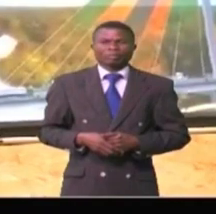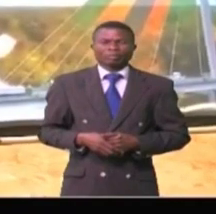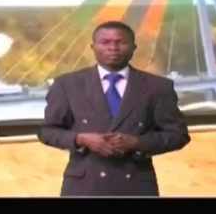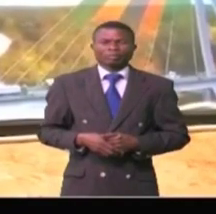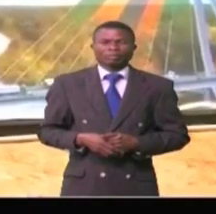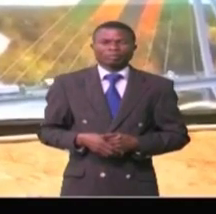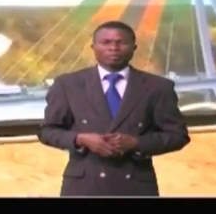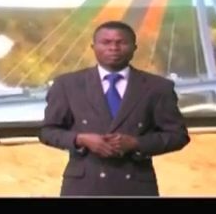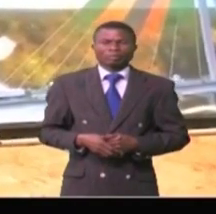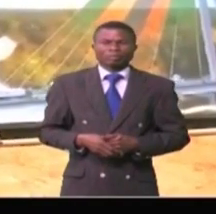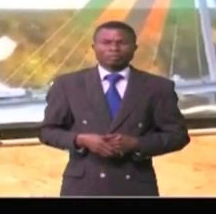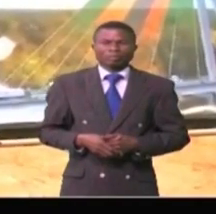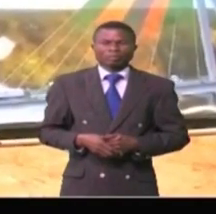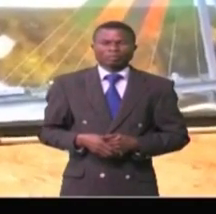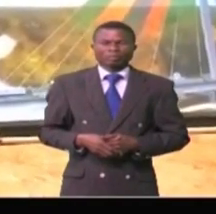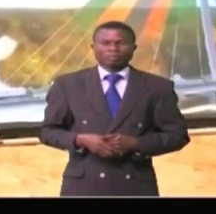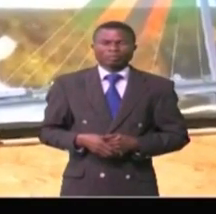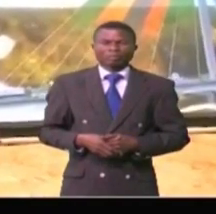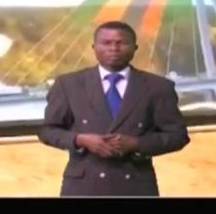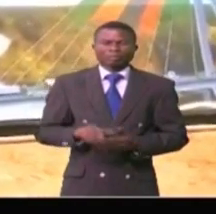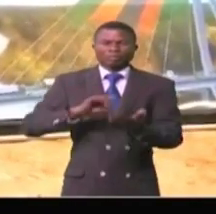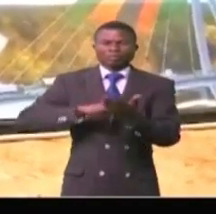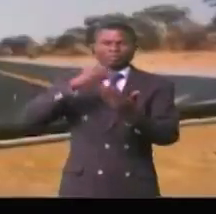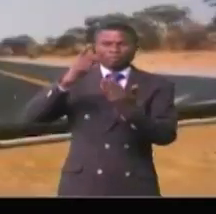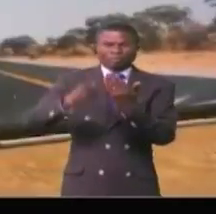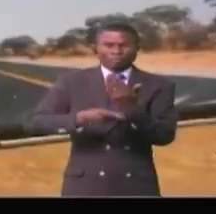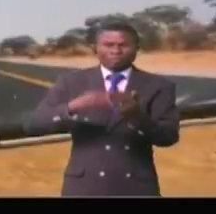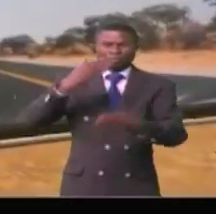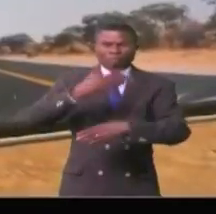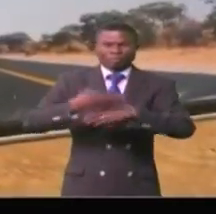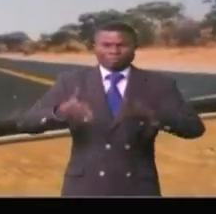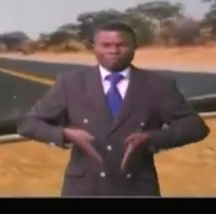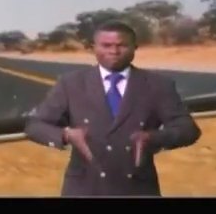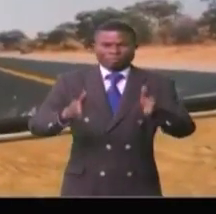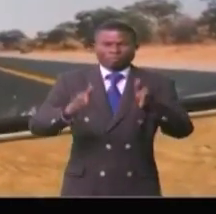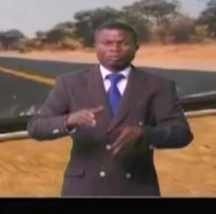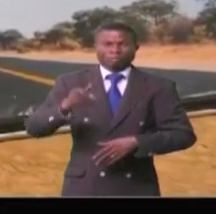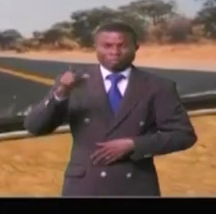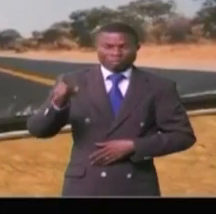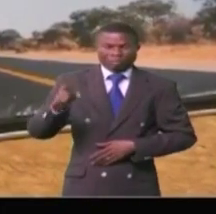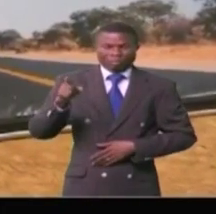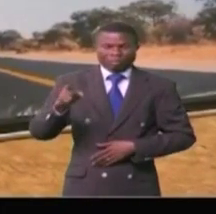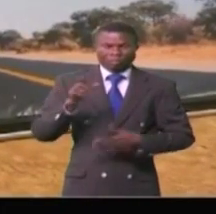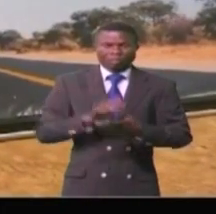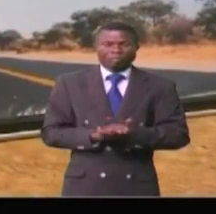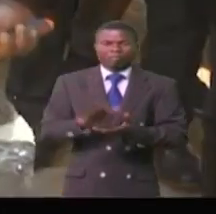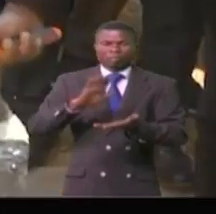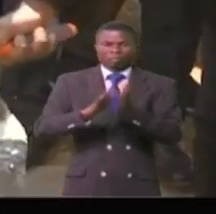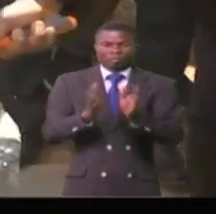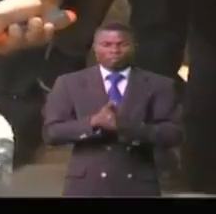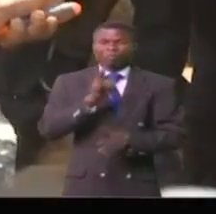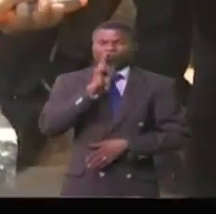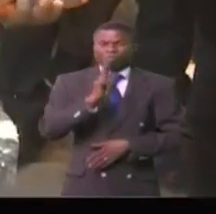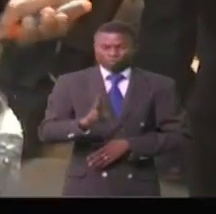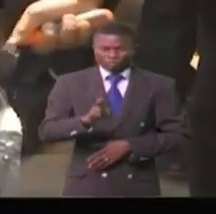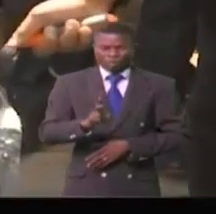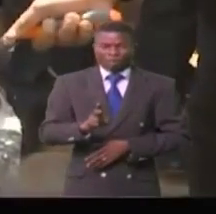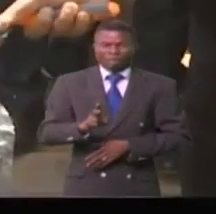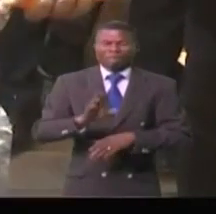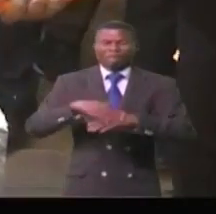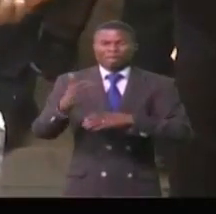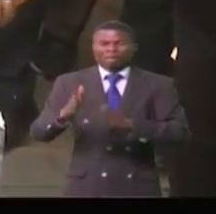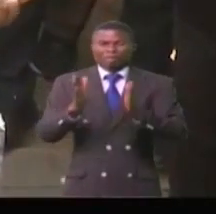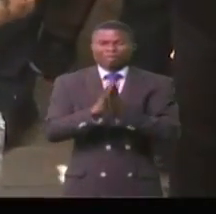Couché longtemps sur du papier, le projet de construction de la route Kassoumeno-Kasenga-Chaloué devient, 10 ans après, une